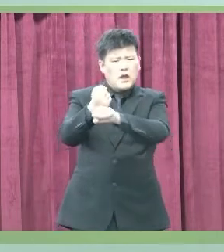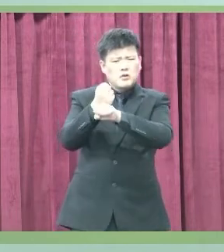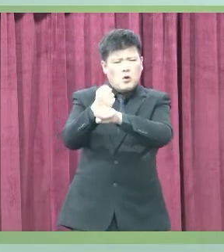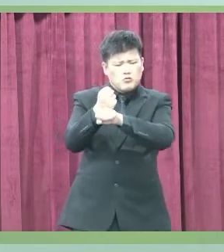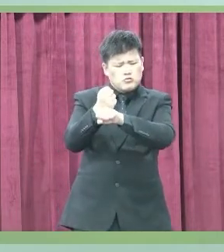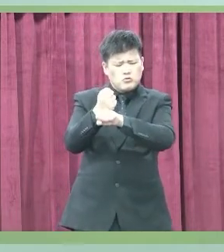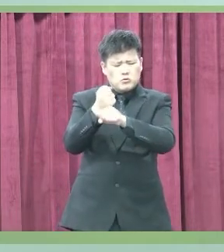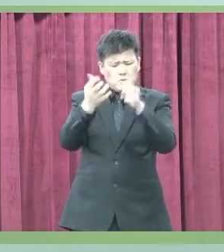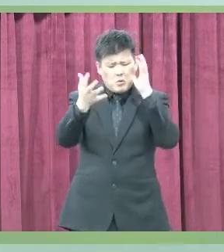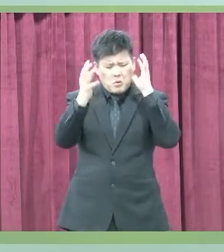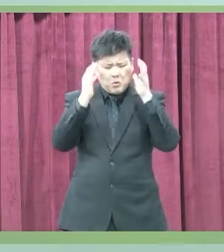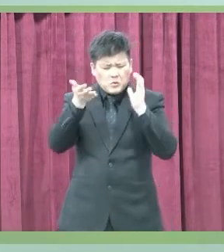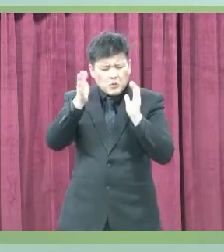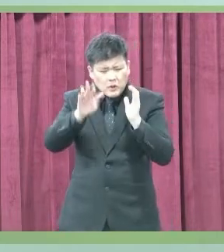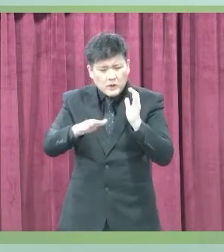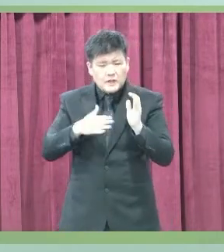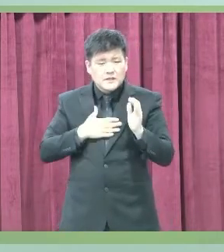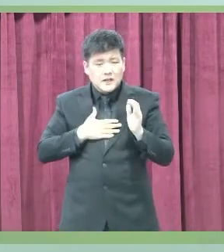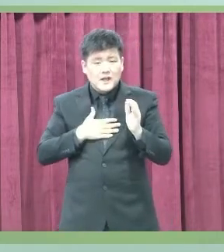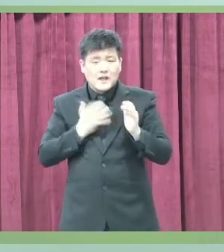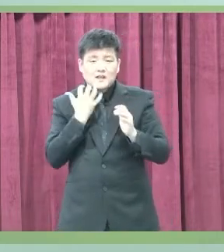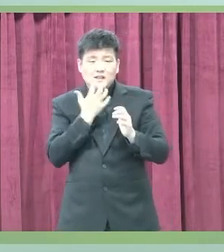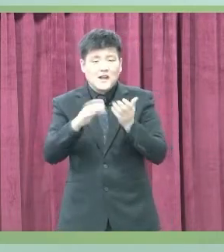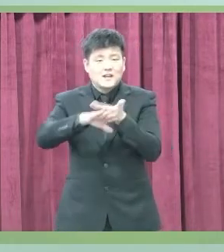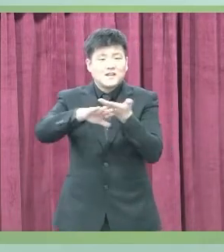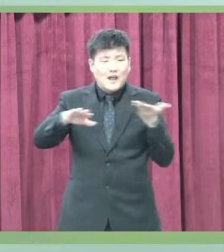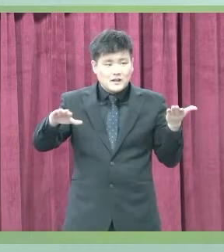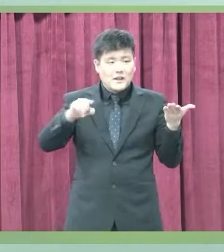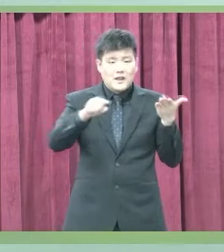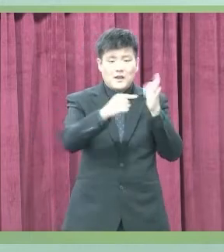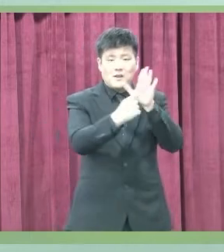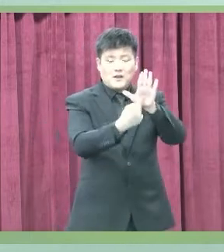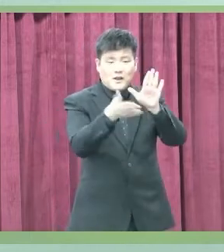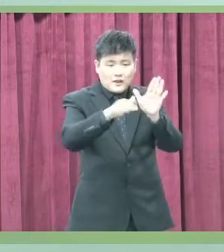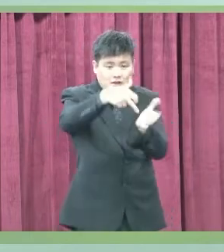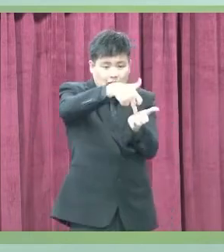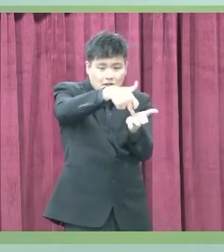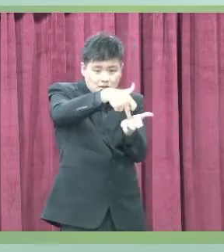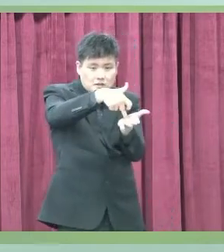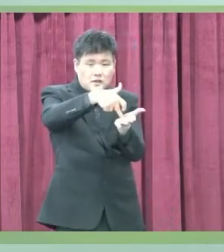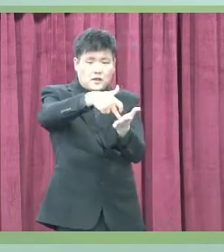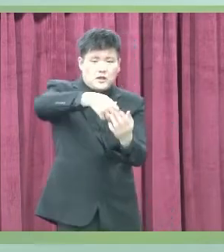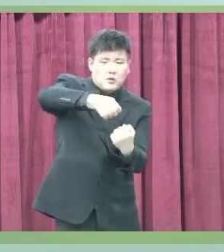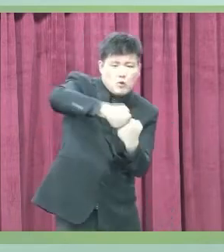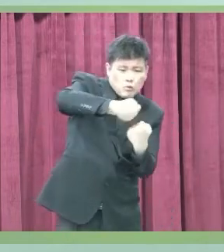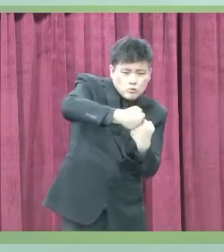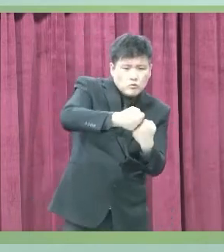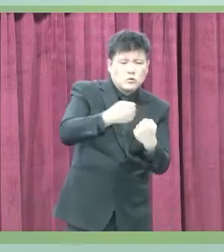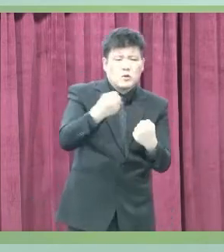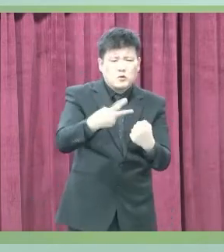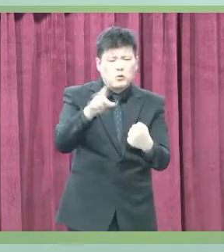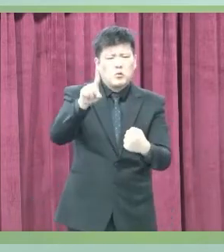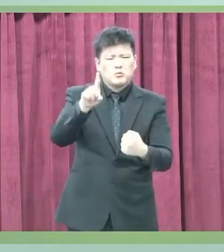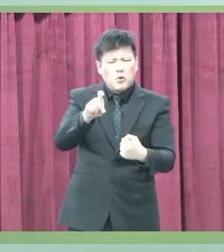근데 제가 이제 살짝 표시해 놓은 건데 이 지체장애인의 무릎 관절증이라든가 연조직장애,